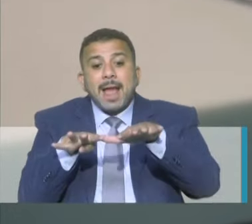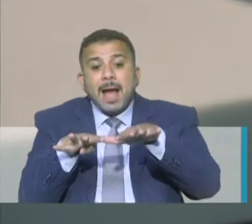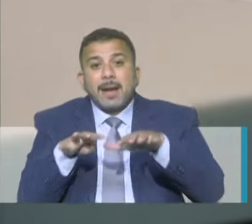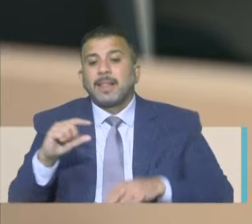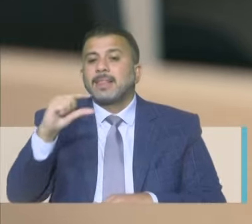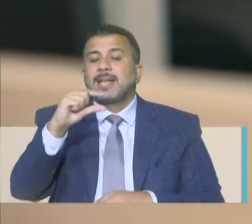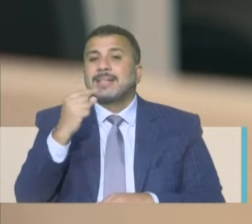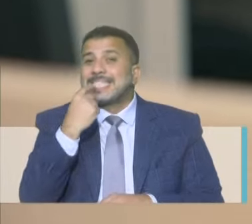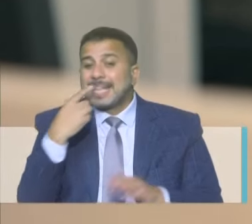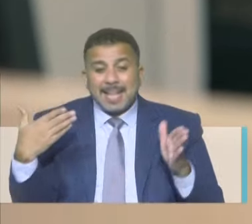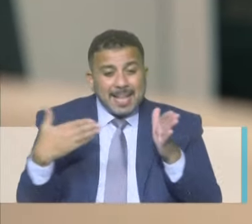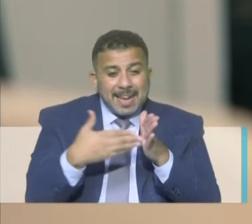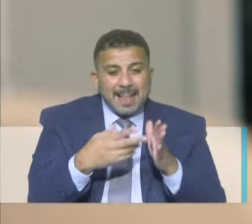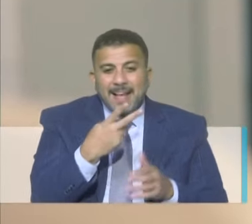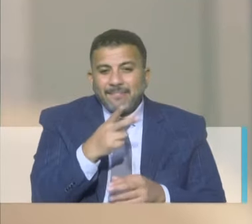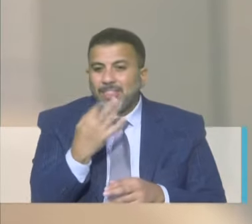نهاية عام